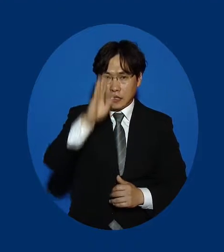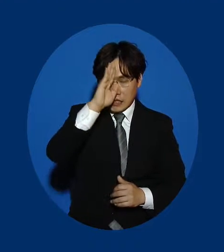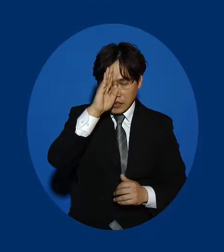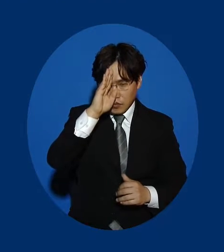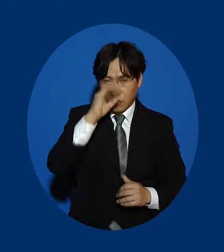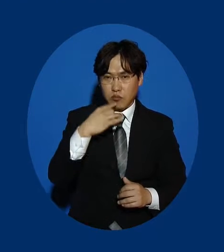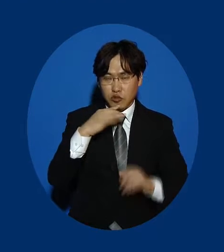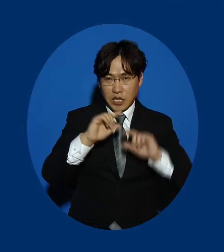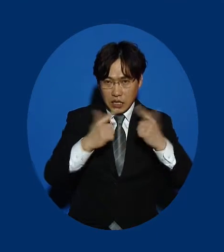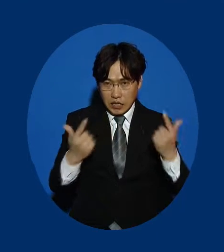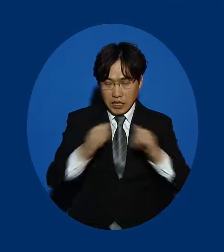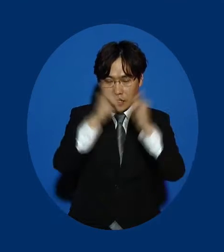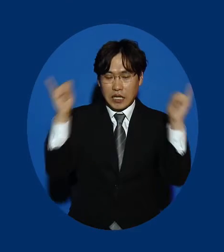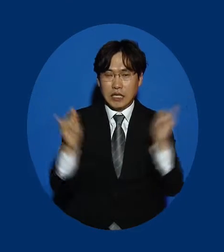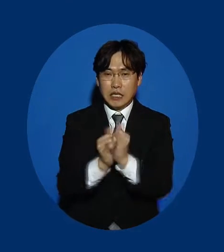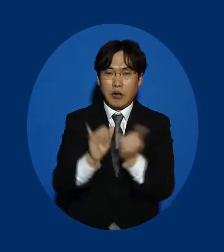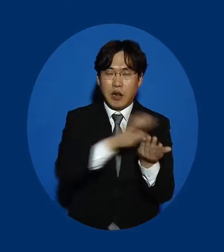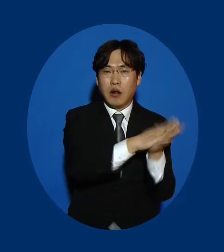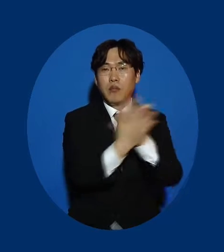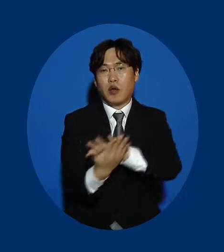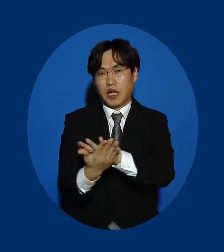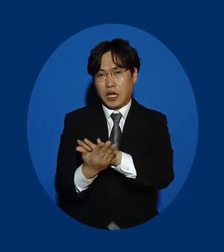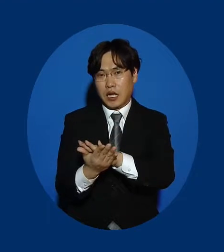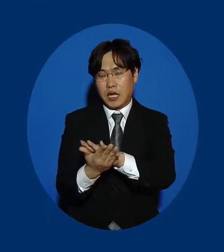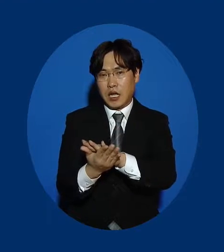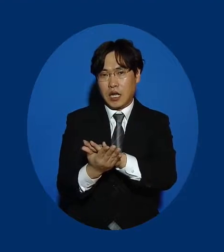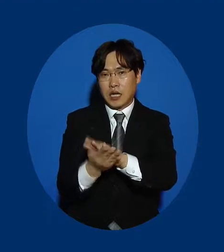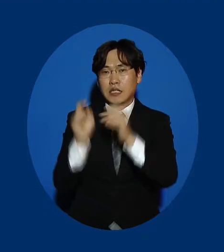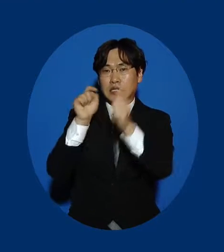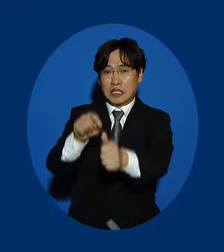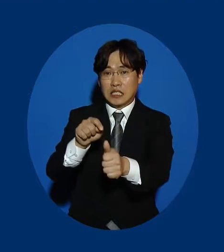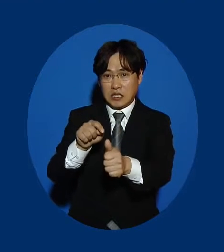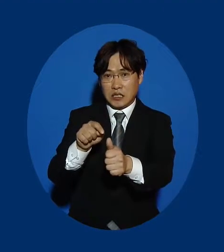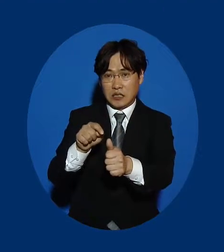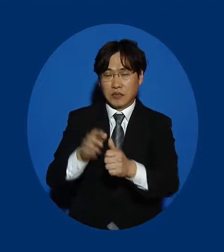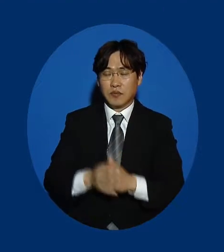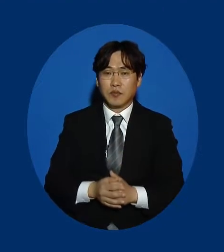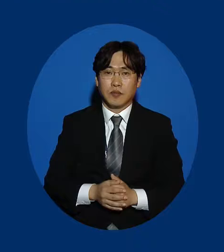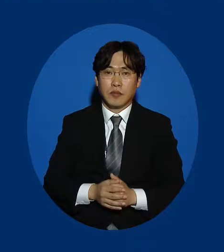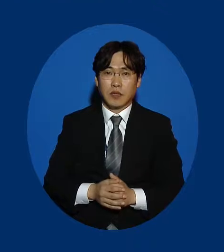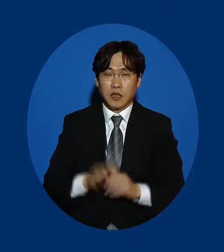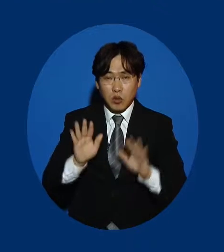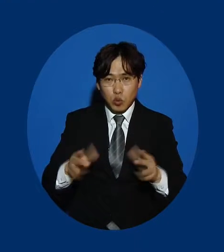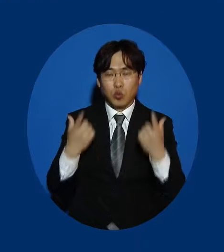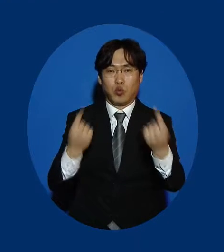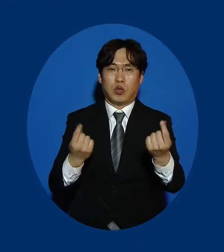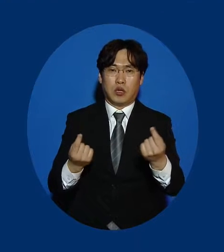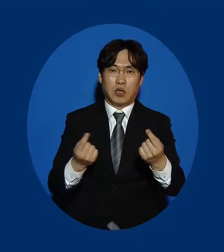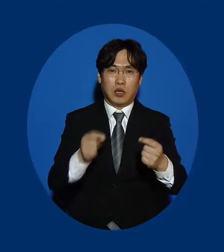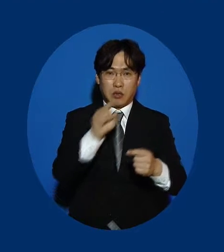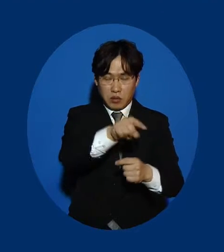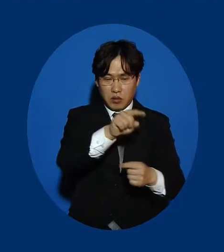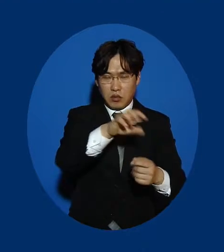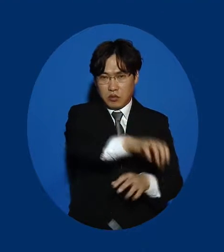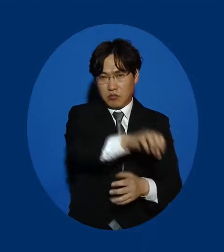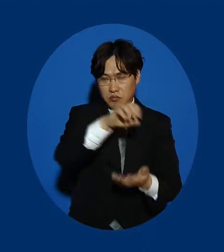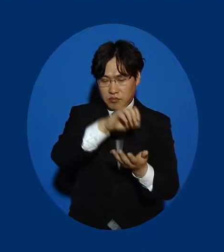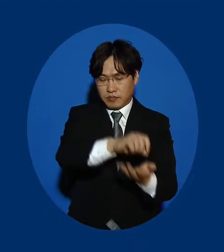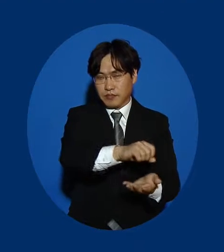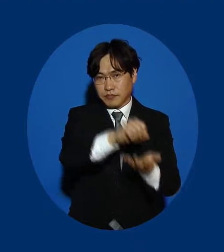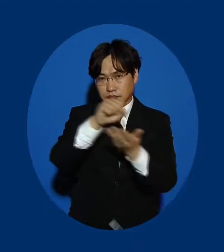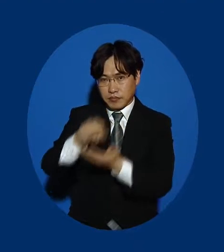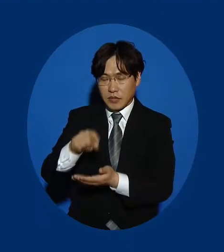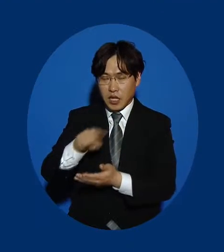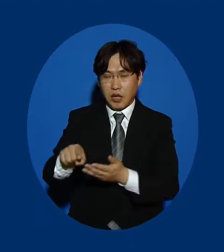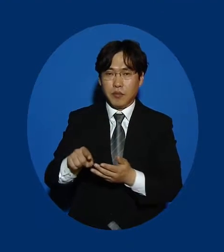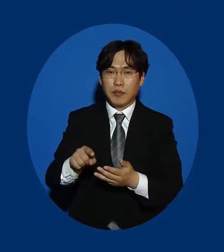한 사회를 바꾼 역사를 갖고 있습니다. 지금 코로나도 사실을 그런 진단을 하는